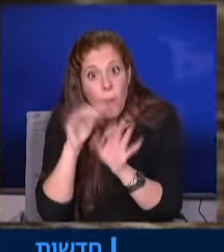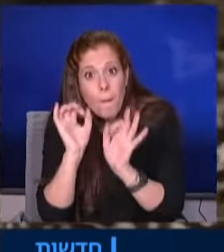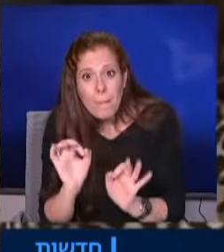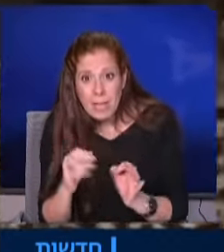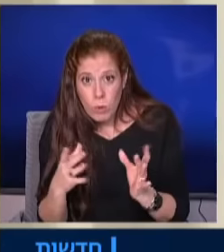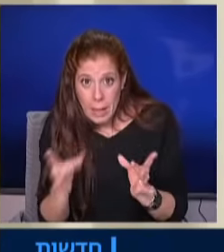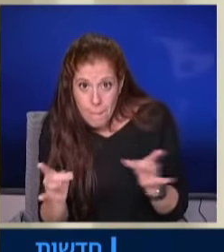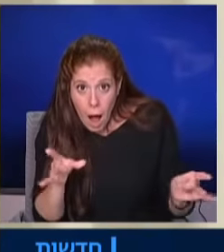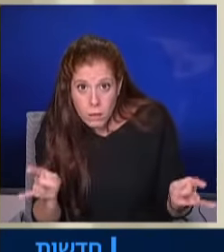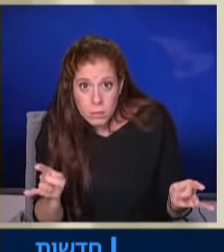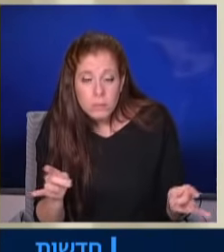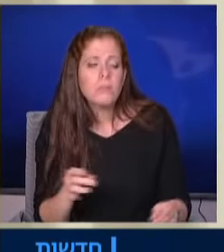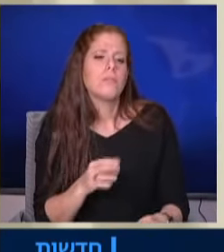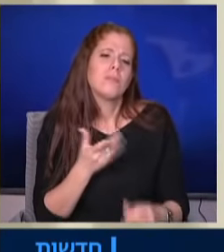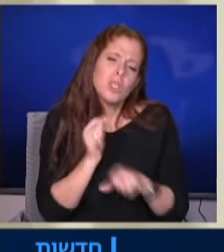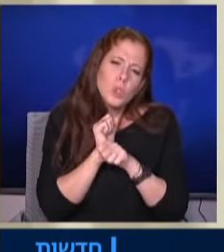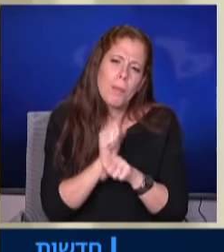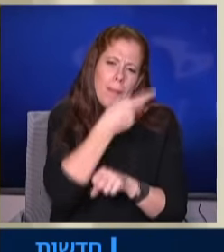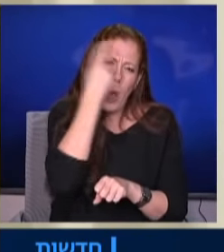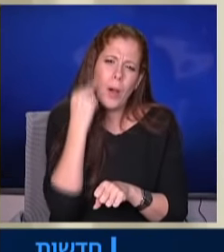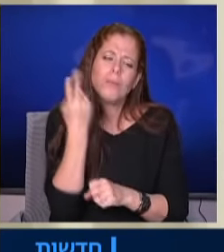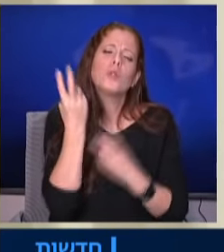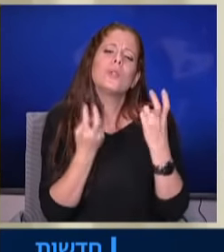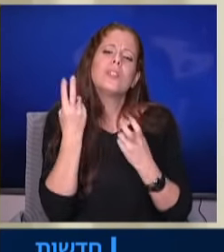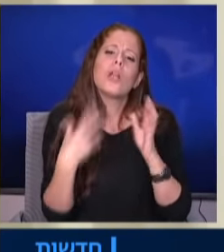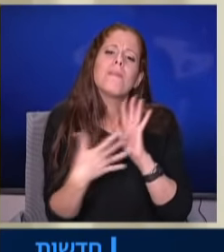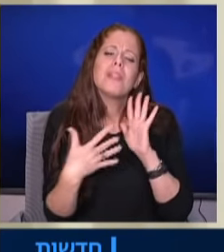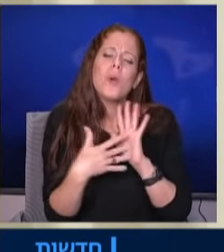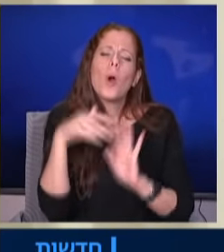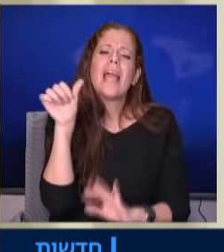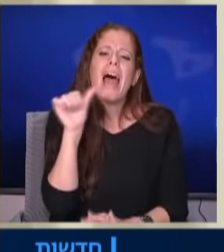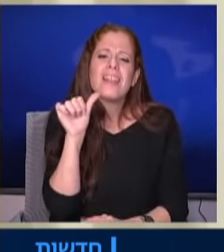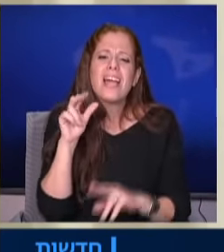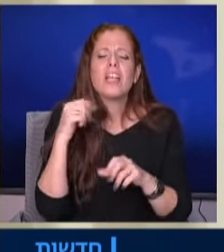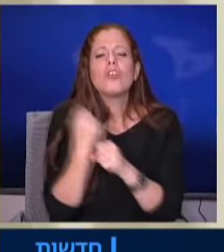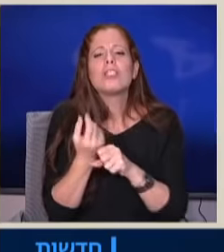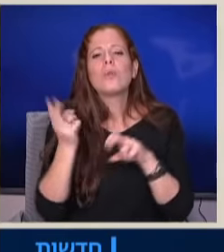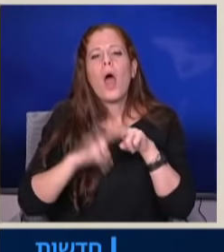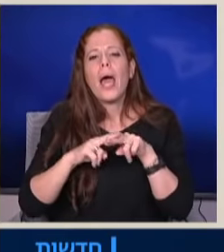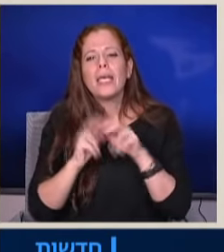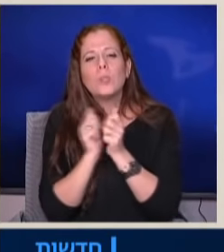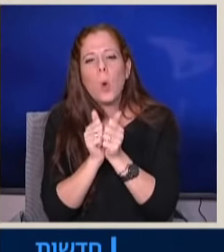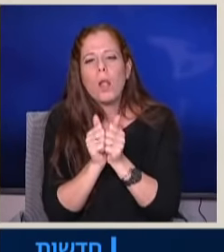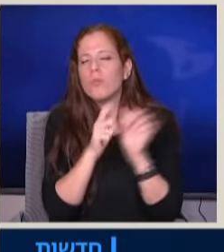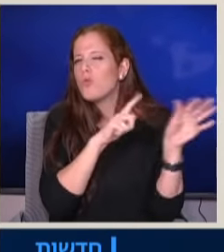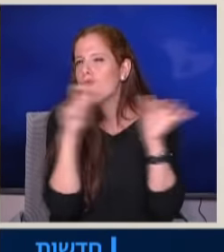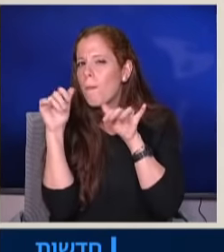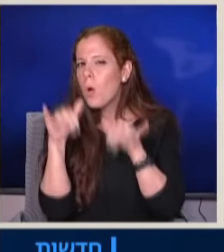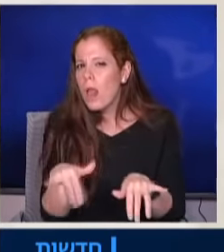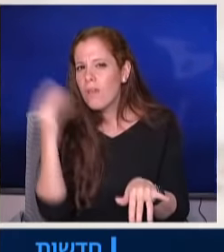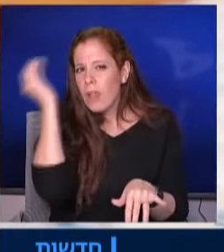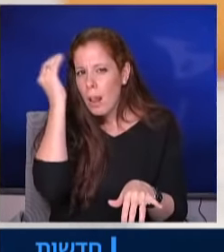אנחנו סומכים על ההורים. יש לנו ניסיון מבדיקות האנטיגן שעשינו אחרי סוכות, מתוך 700,000